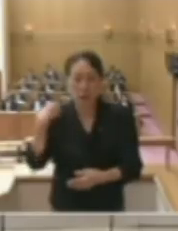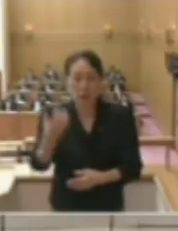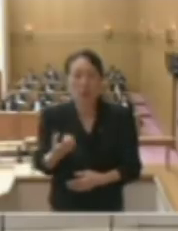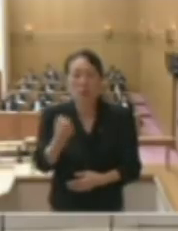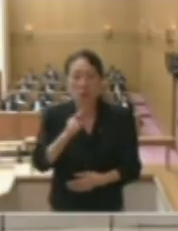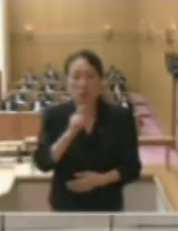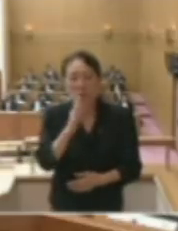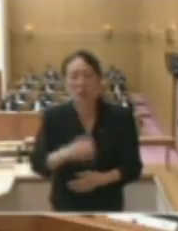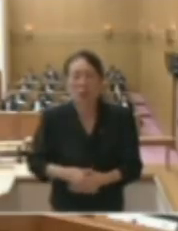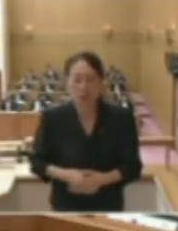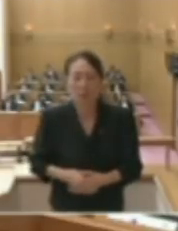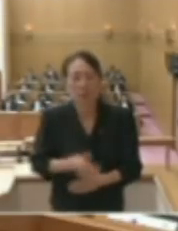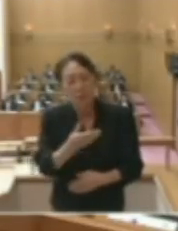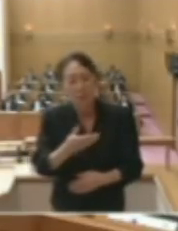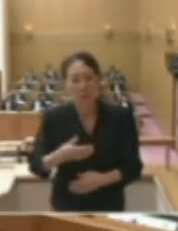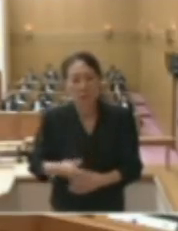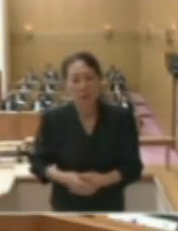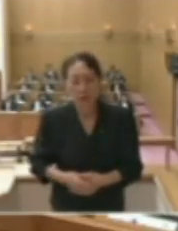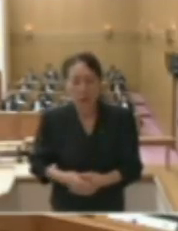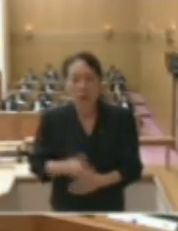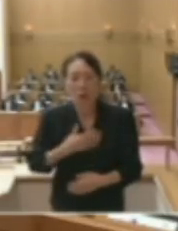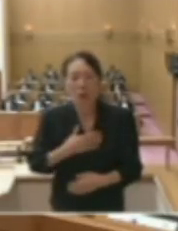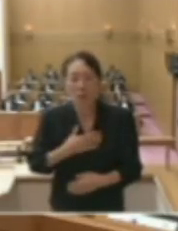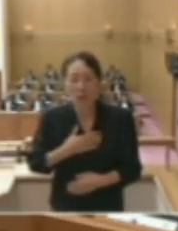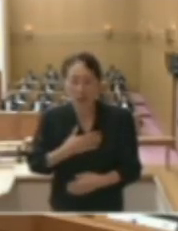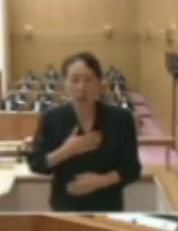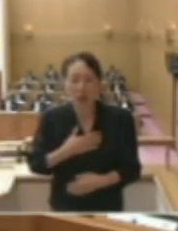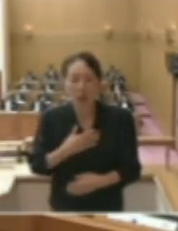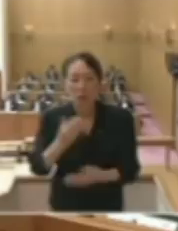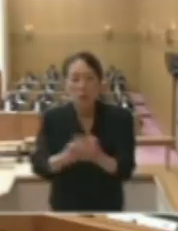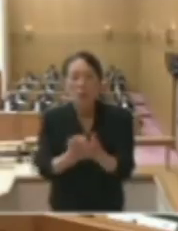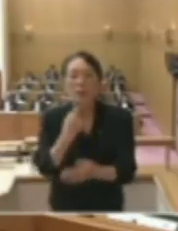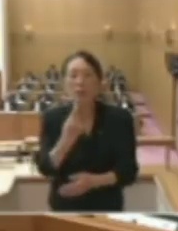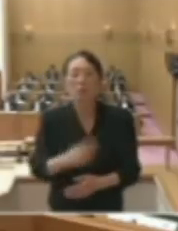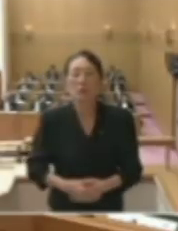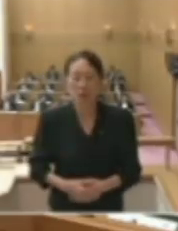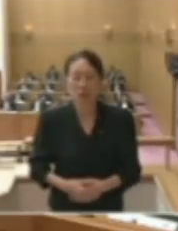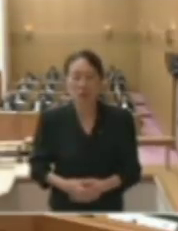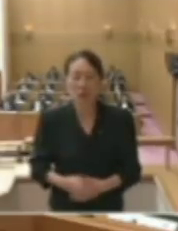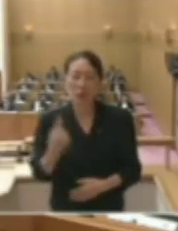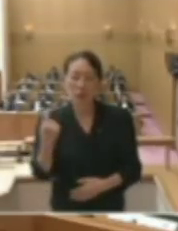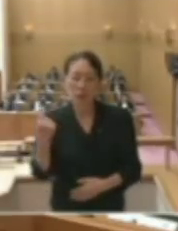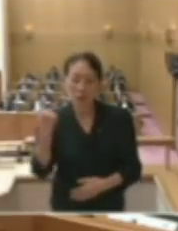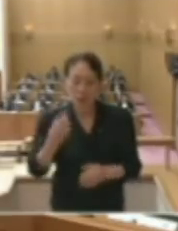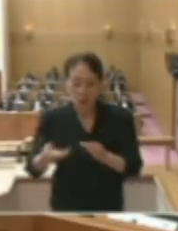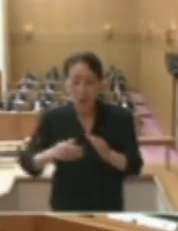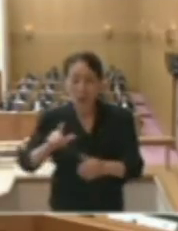石岡議員、 理解分からんけど理解できました。あと1分しかありません。昨日の池上議員